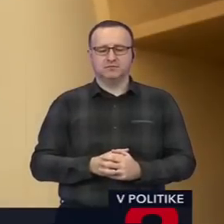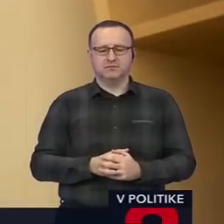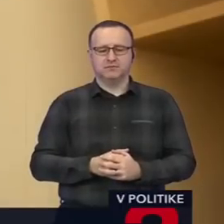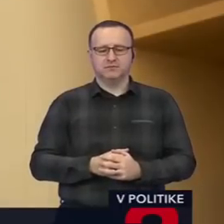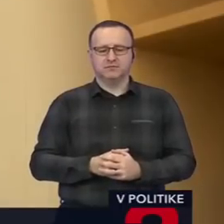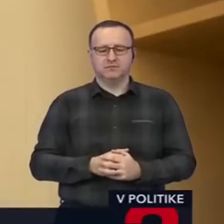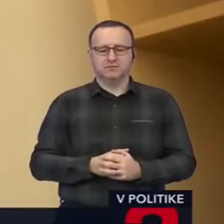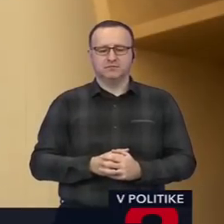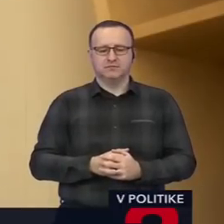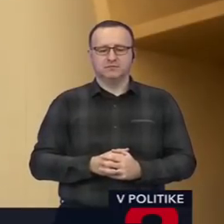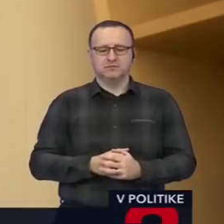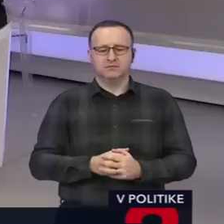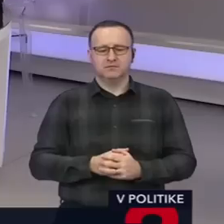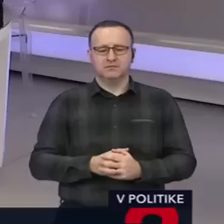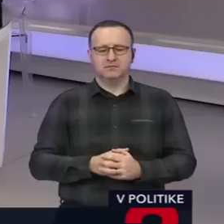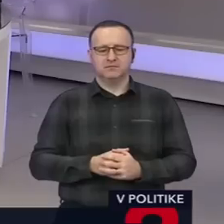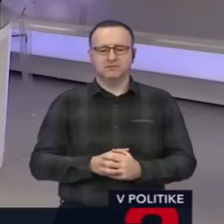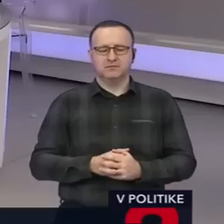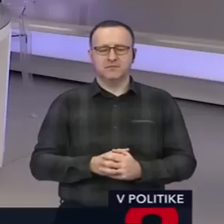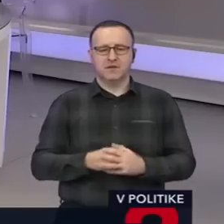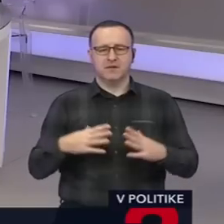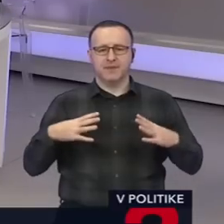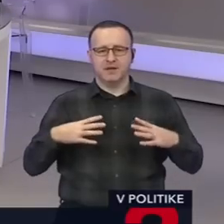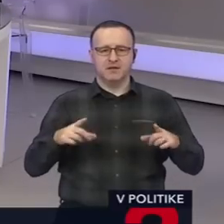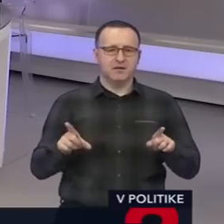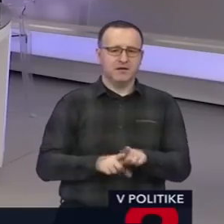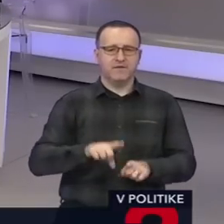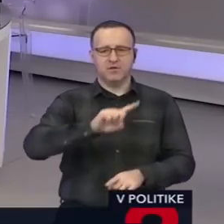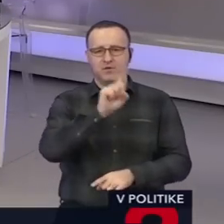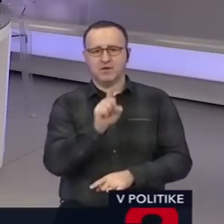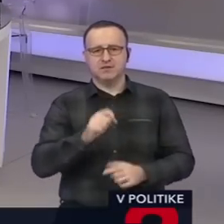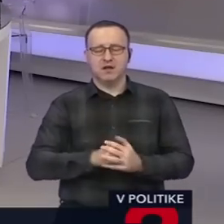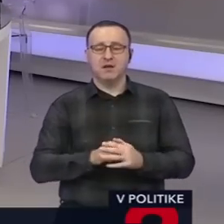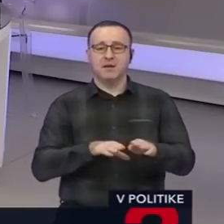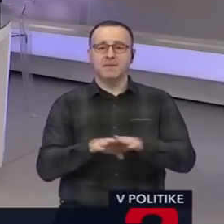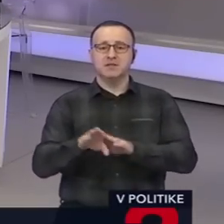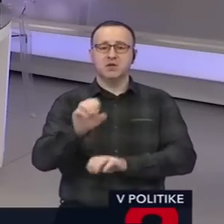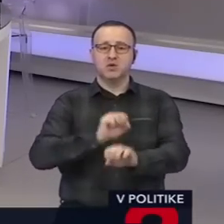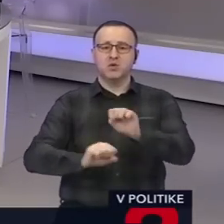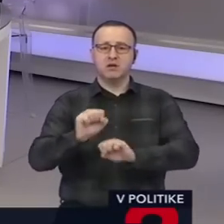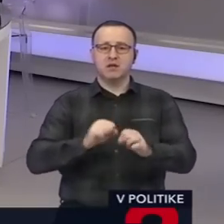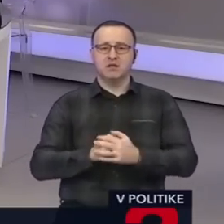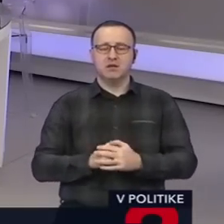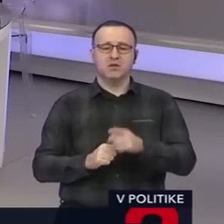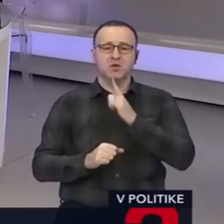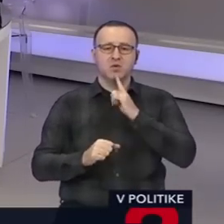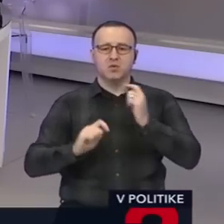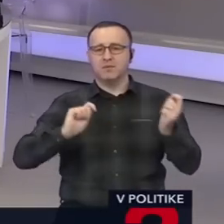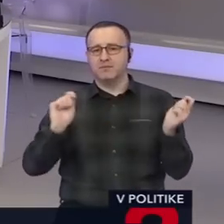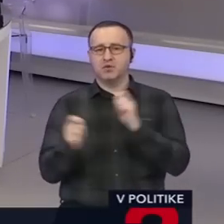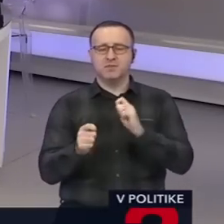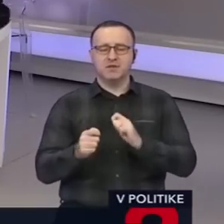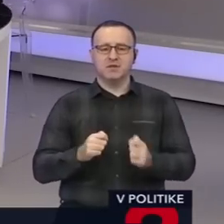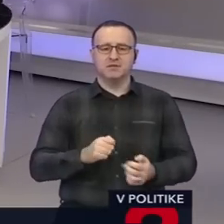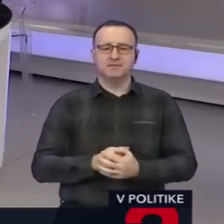dobede. Pozvánku. Pani, tá istá otázka, ktorú dostal aj minister obrany, len v trochu v pozmenenej forme.